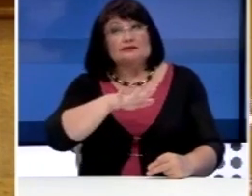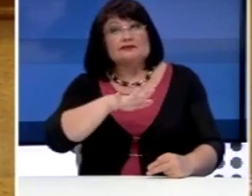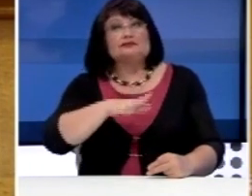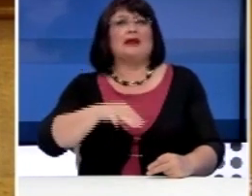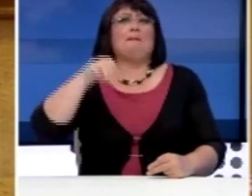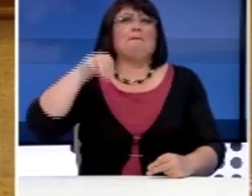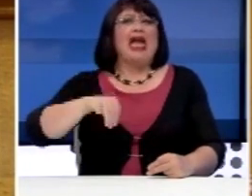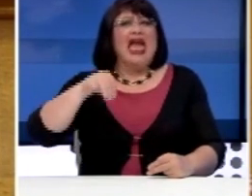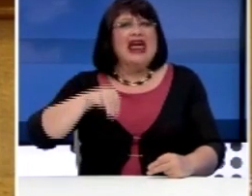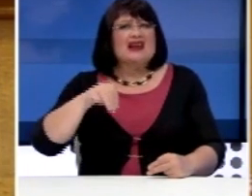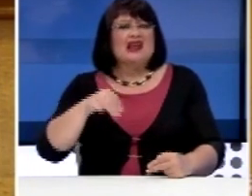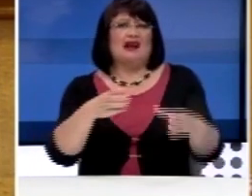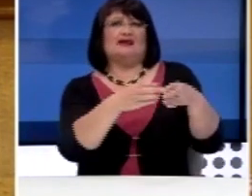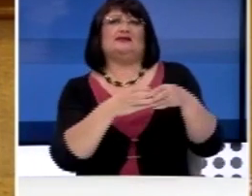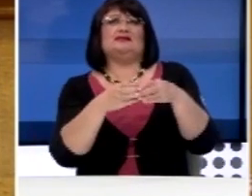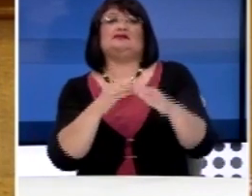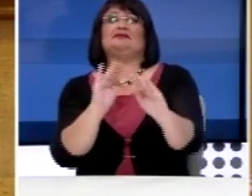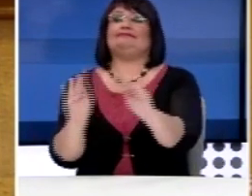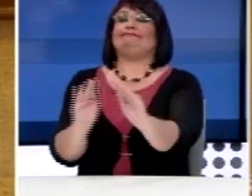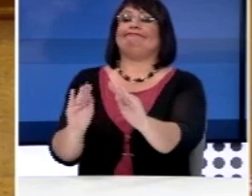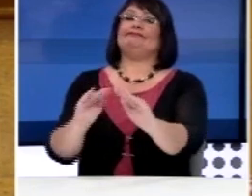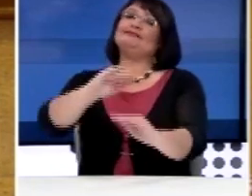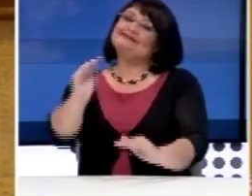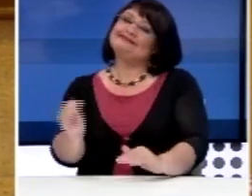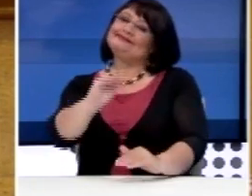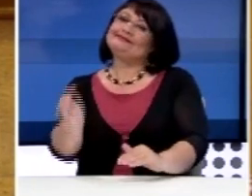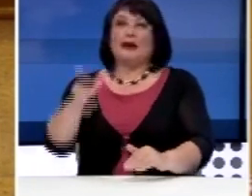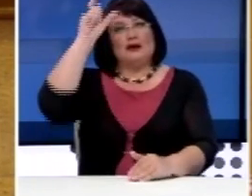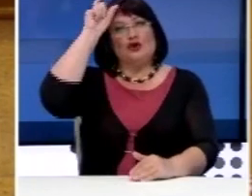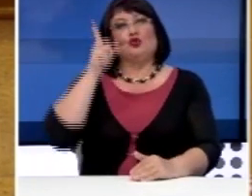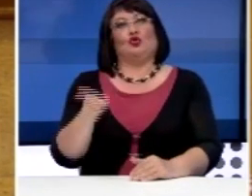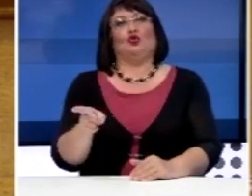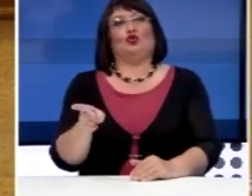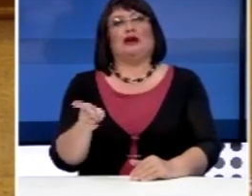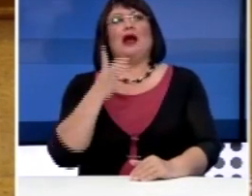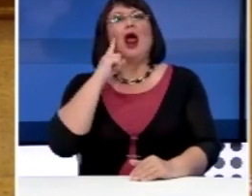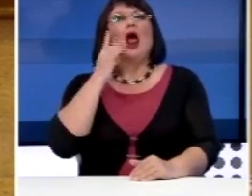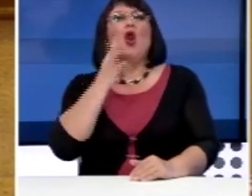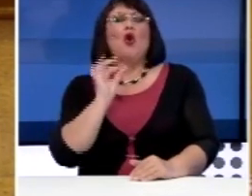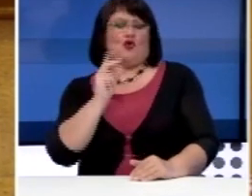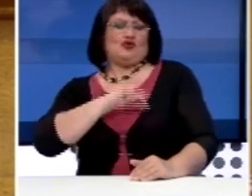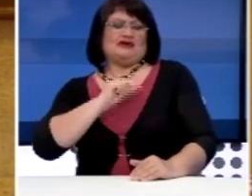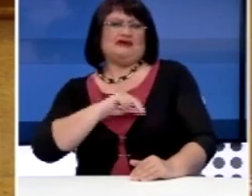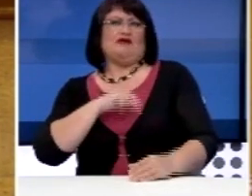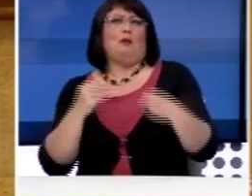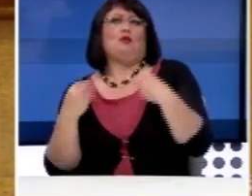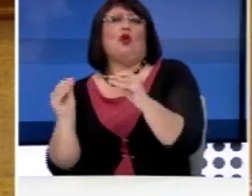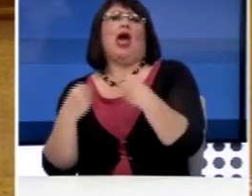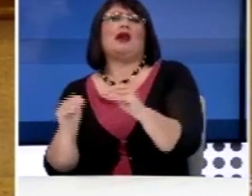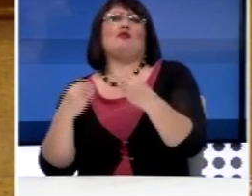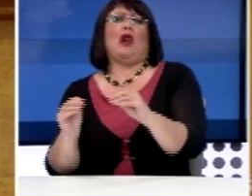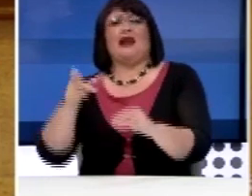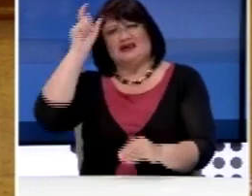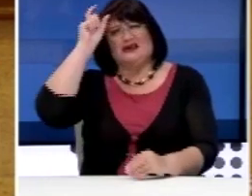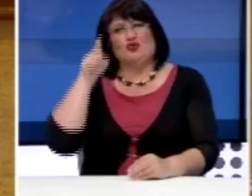κυρία Μέρκελ και Σία, την έχουν στα όπα-όπα, καθότι είναι μεγάλη αγορά, πουλάει εκεί εμπορεύματα,